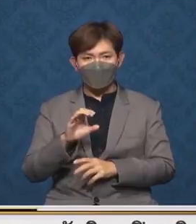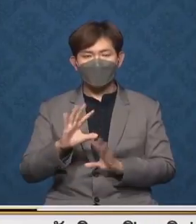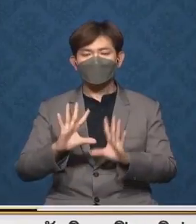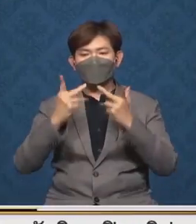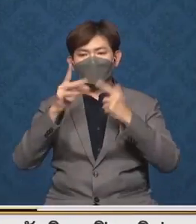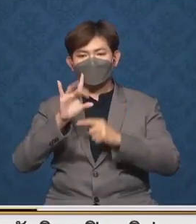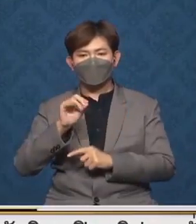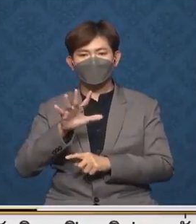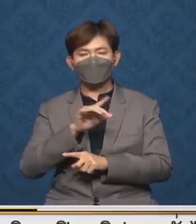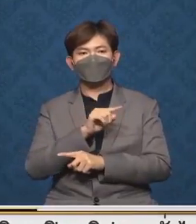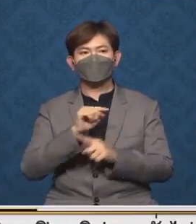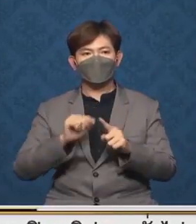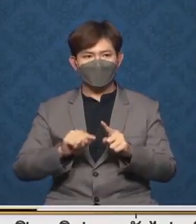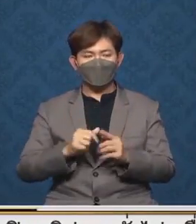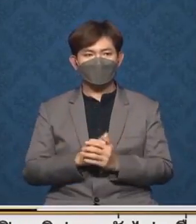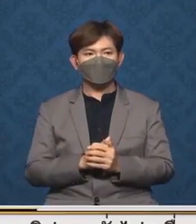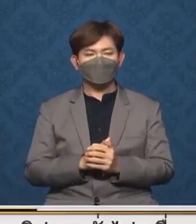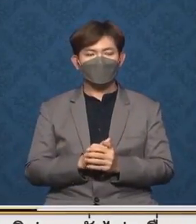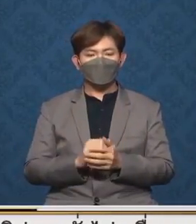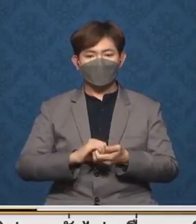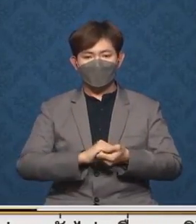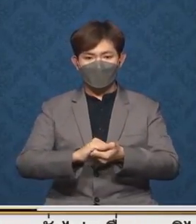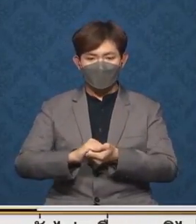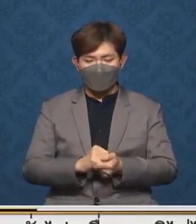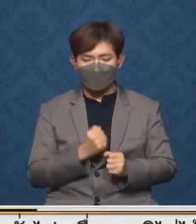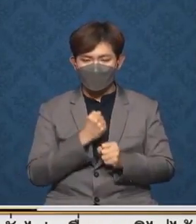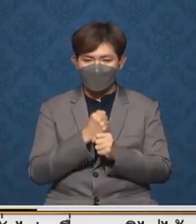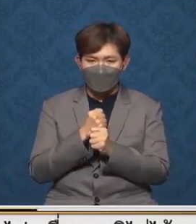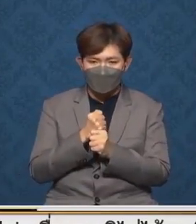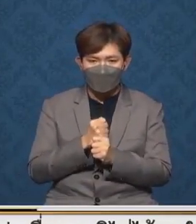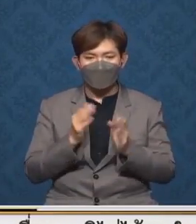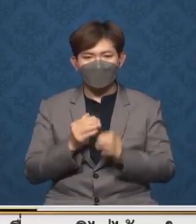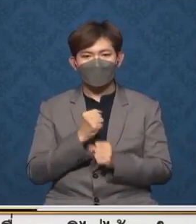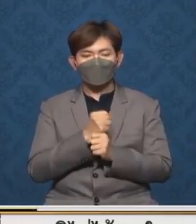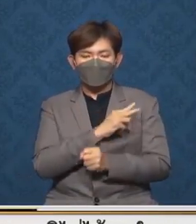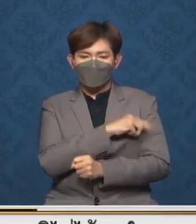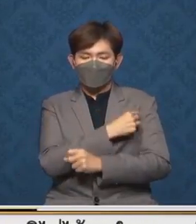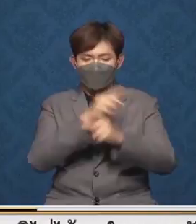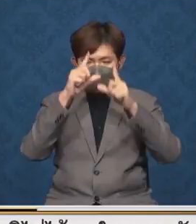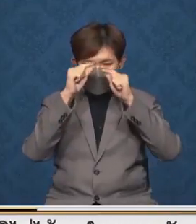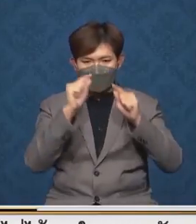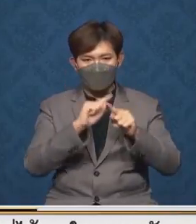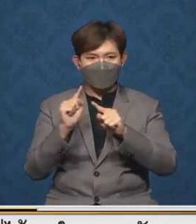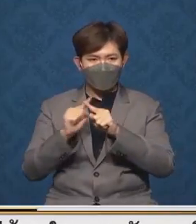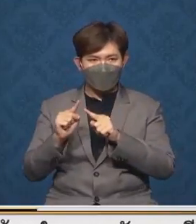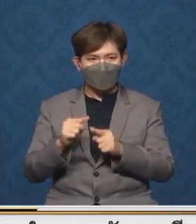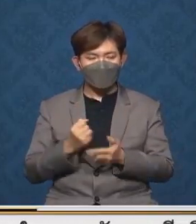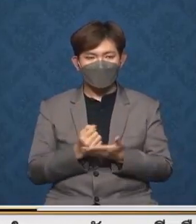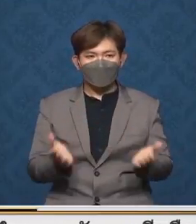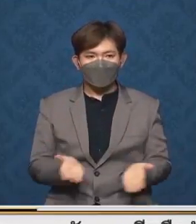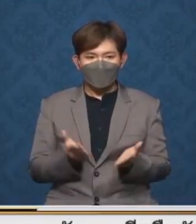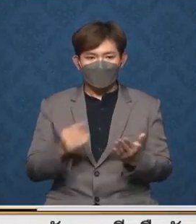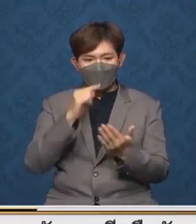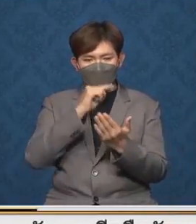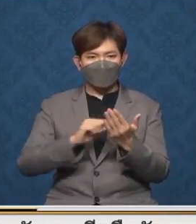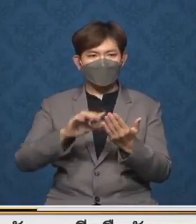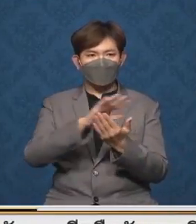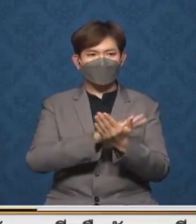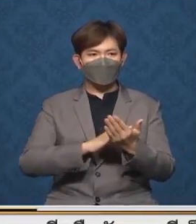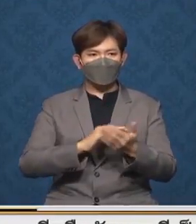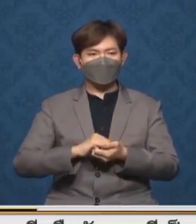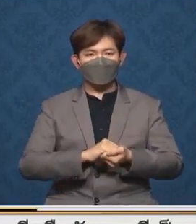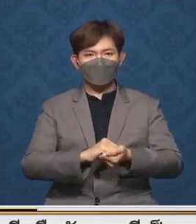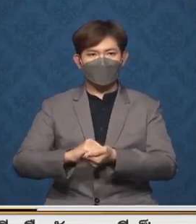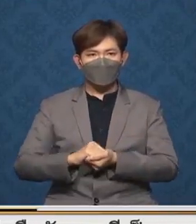ละความร่วมมือนะครับความทุ่มเทของบุคลากรทางการแพทย์ด่านหน้าและหน่วยสนับสนุนทั้งประเทศด้วยความ